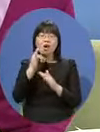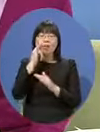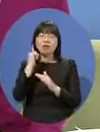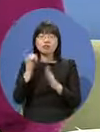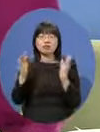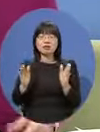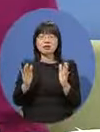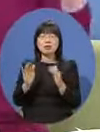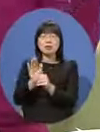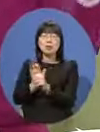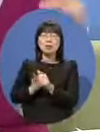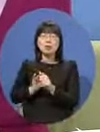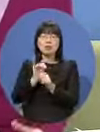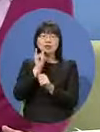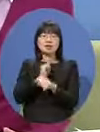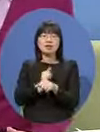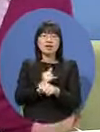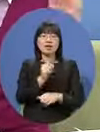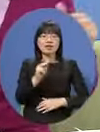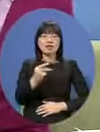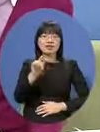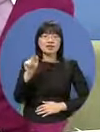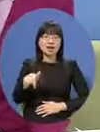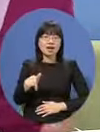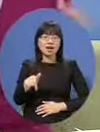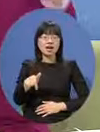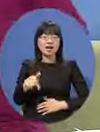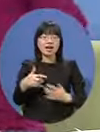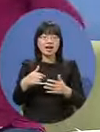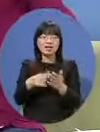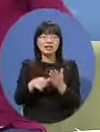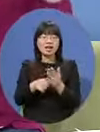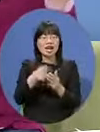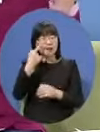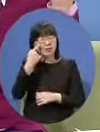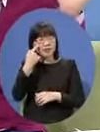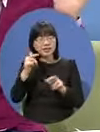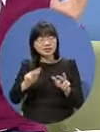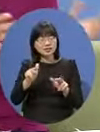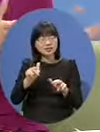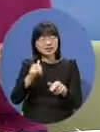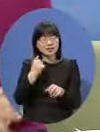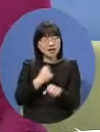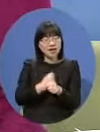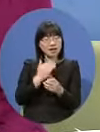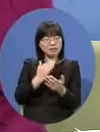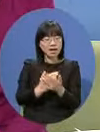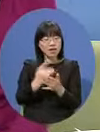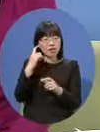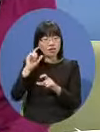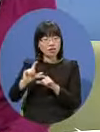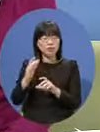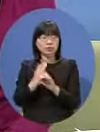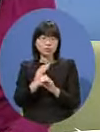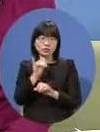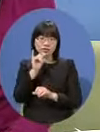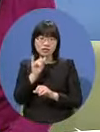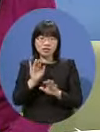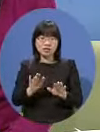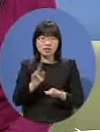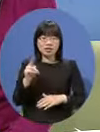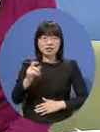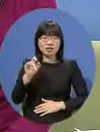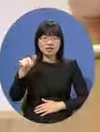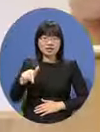꼬셔요. 우리는 네. 저쪽보다 좀 우아하게 현악기로 가자. 근데 이게 지금 가야 되나 말아야 되나 고민이 되거든요. 네, 현악기는